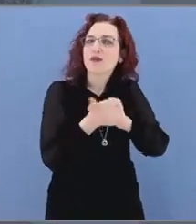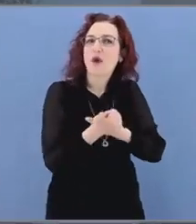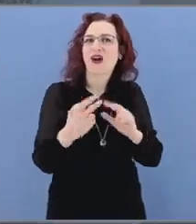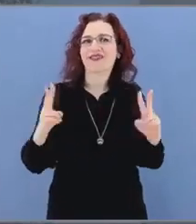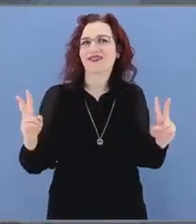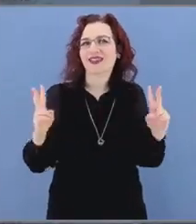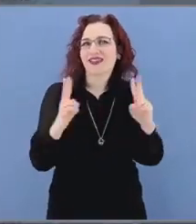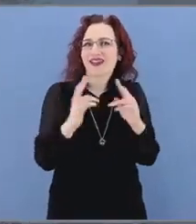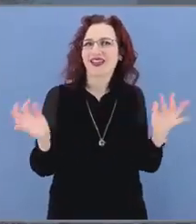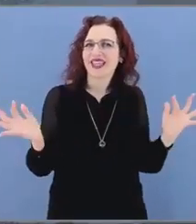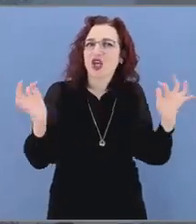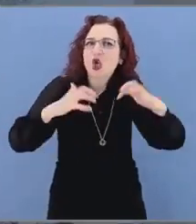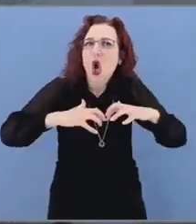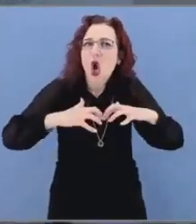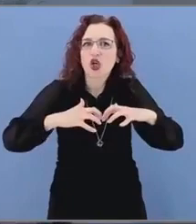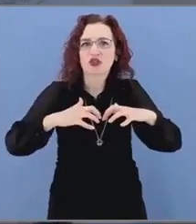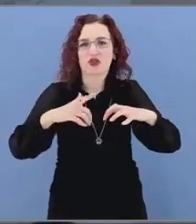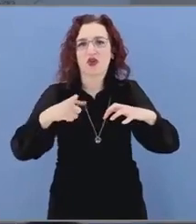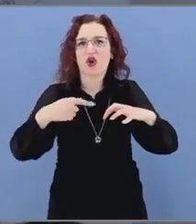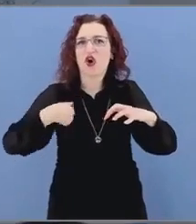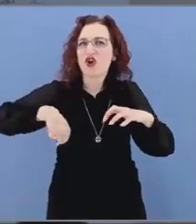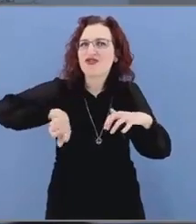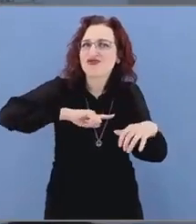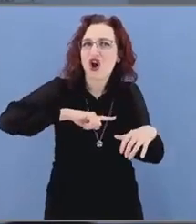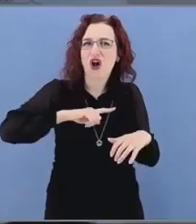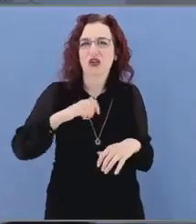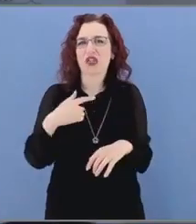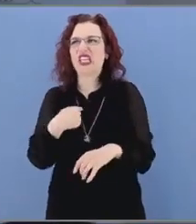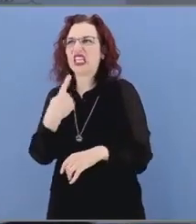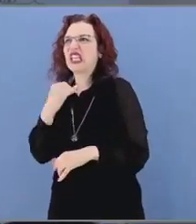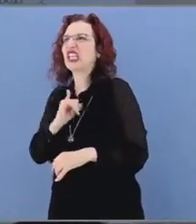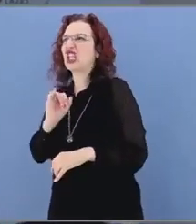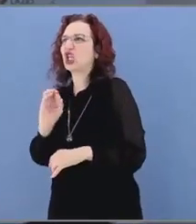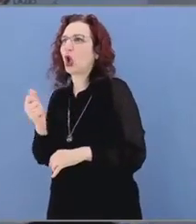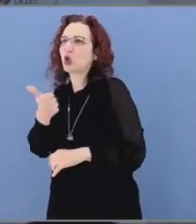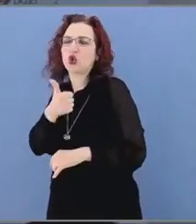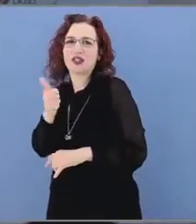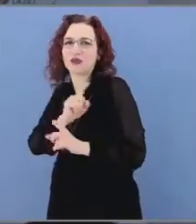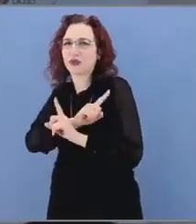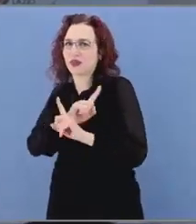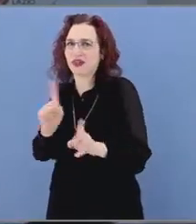dell'io trasformerà e già sta trasformando la qualità della vita.